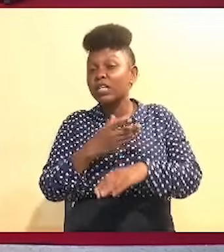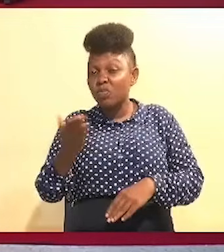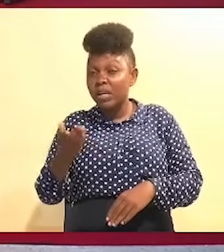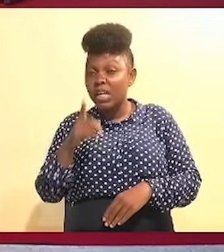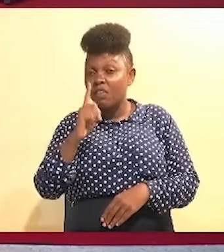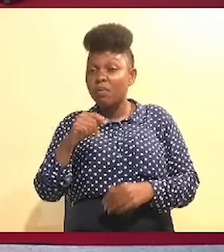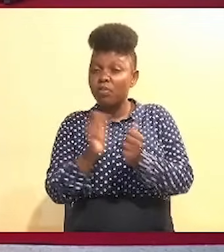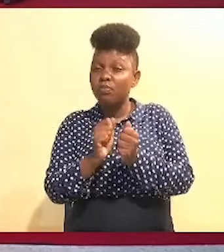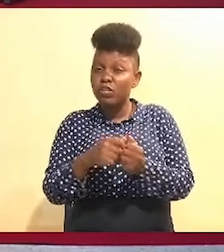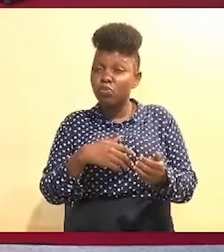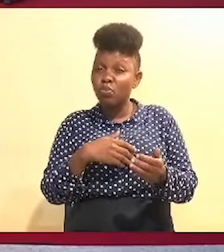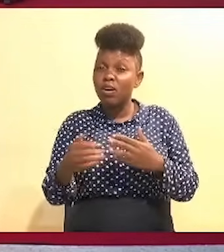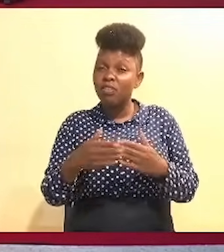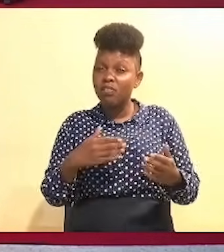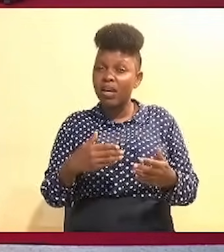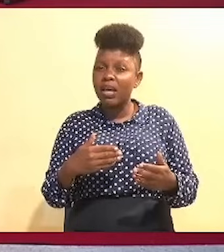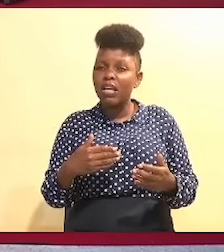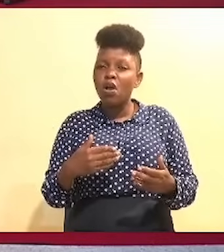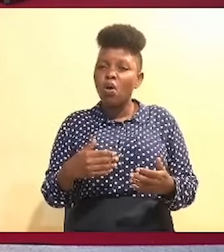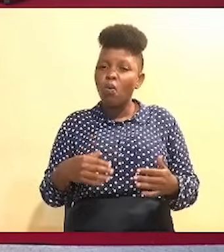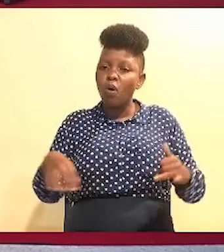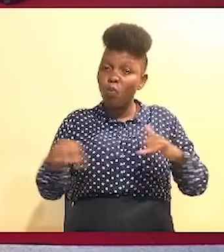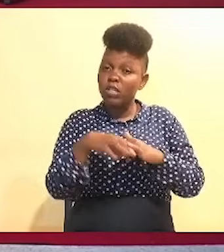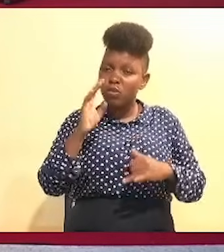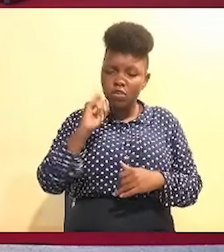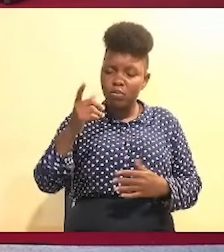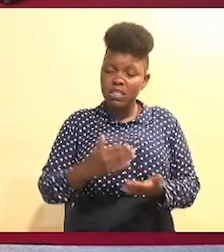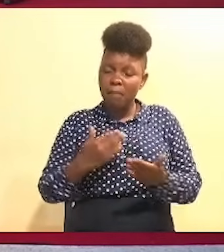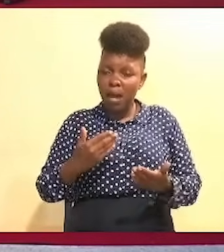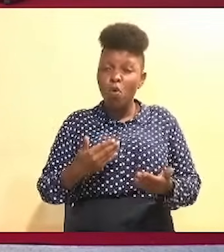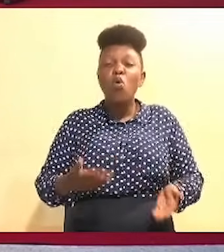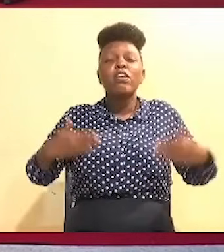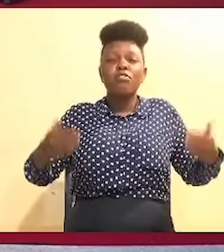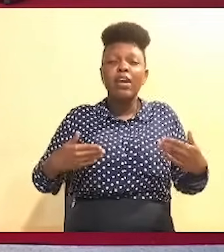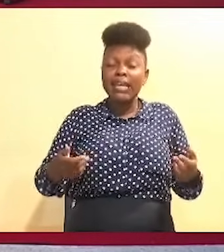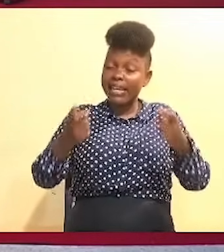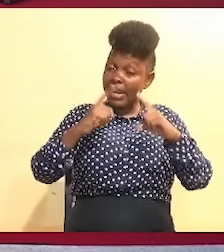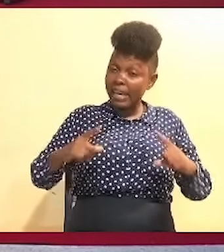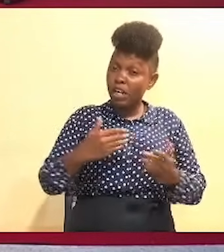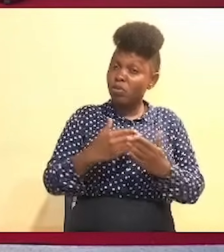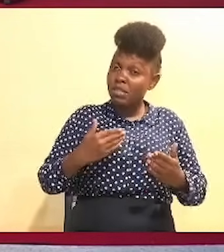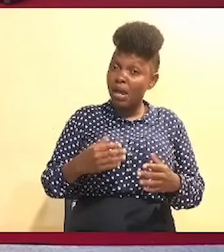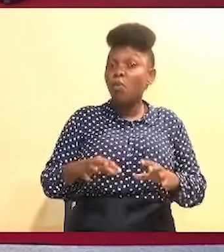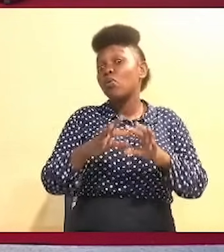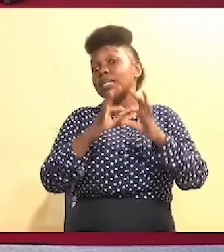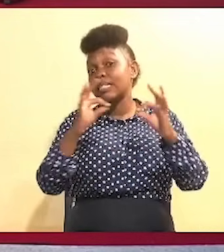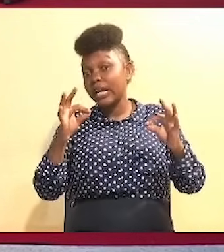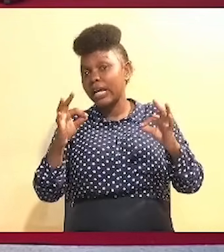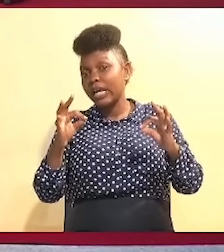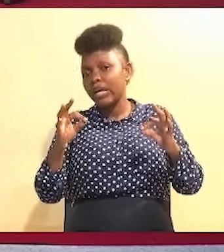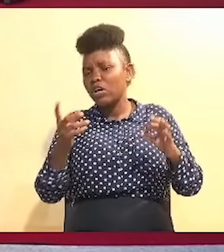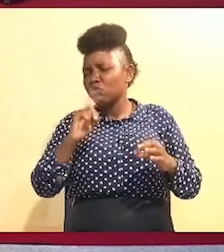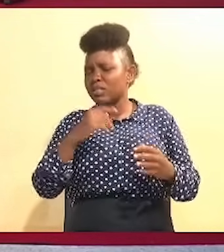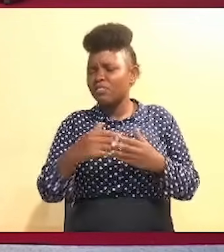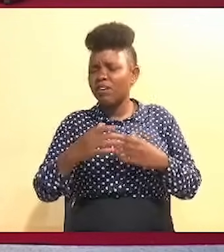vitu utavifanya kwa ajili ya mwenzi wako, sio kwa sababu unafurahia, ila ni kwa sababu ni sahihi. Haleluya. Tusiende kwa